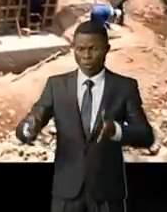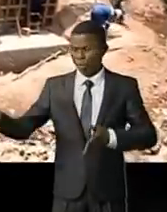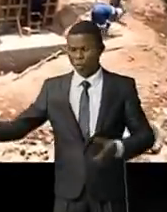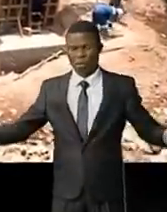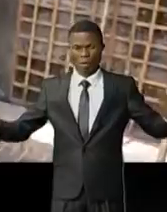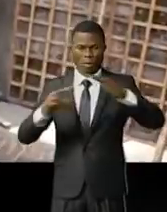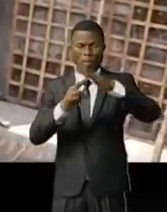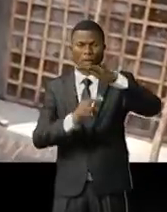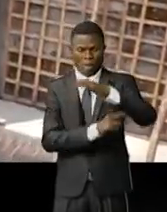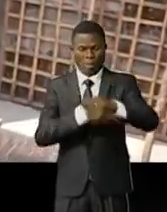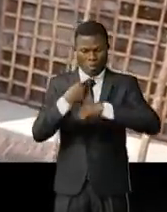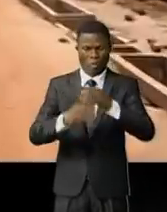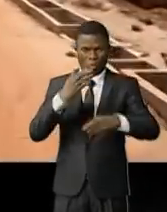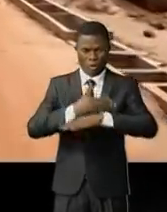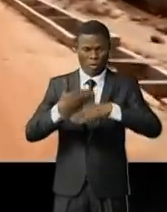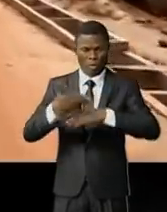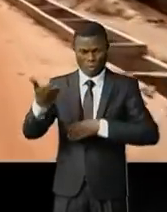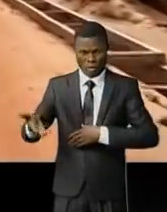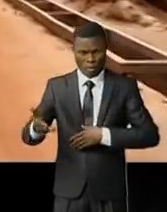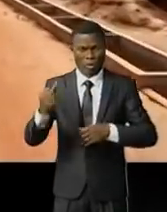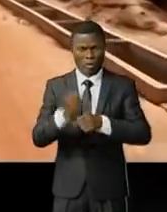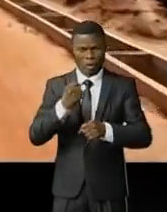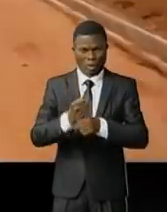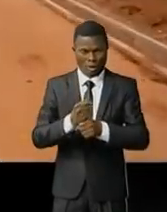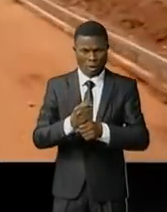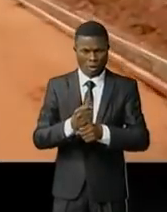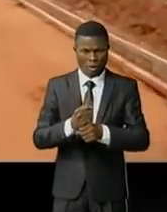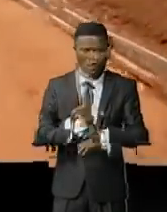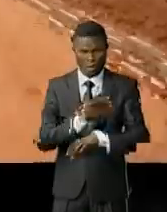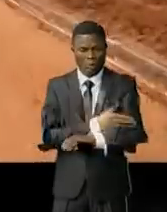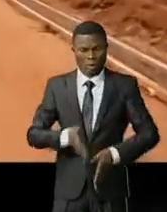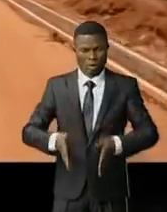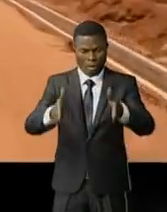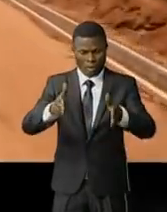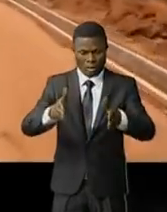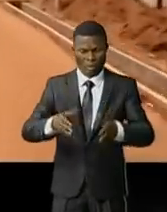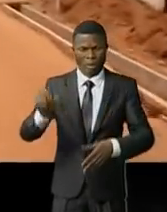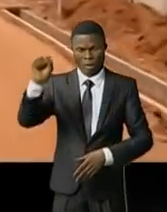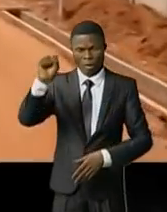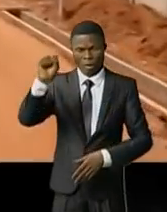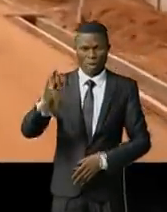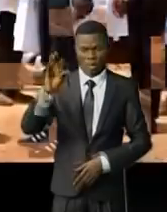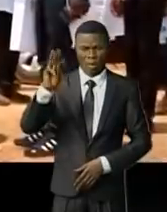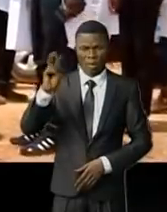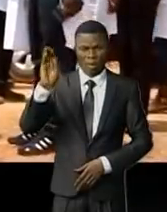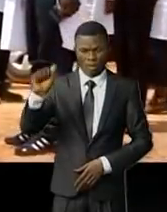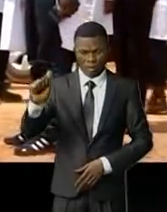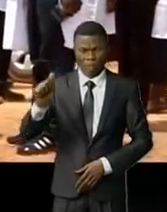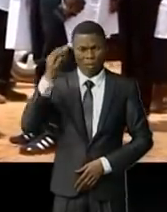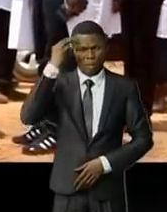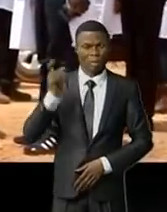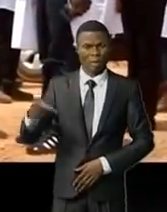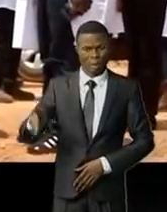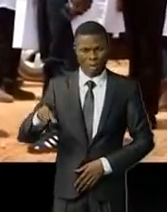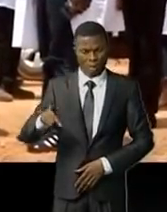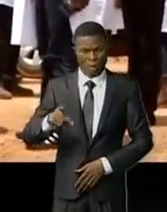pont est en construction. Sur cette route, les travaux vont bon train. Sur la géomètre Kisimba dans le quartier Mutu, le ministre provincial